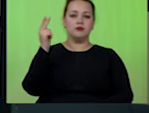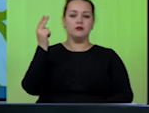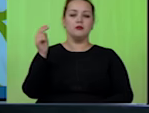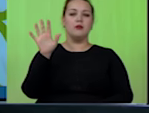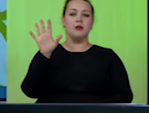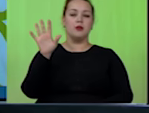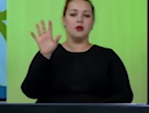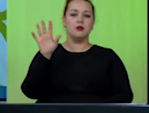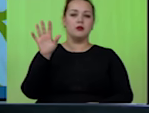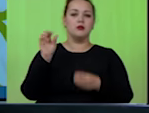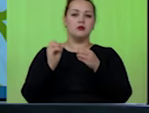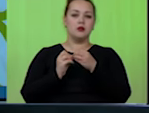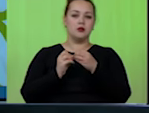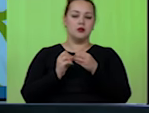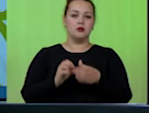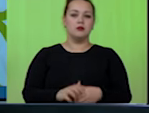4,5.